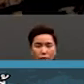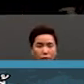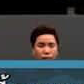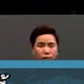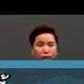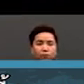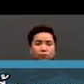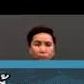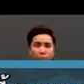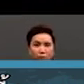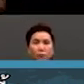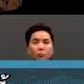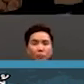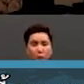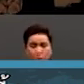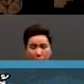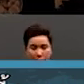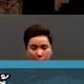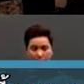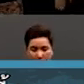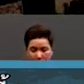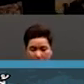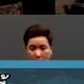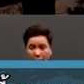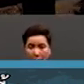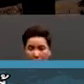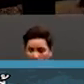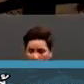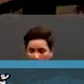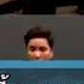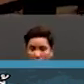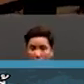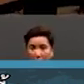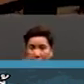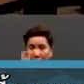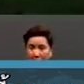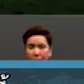ริเวณประเทศไทยตอนบนจะมีฝนตกในบางช่วงส่ว